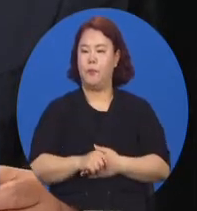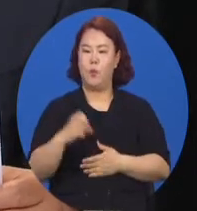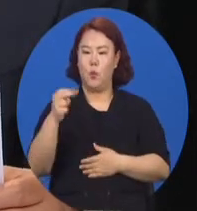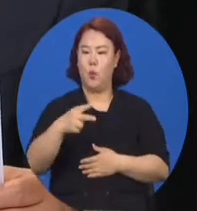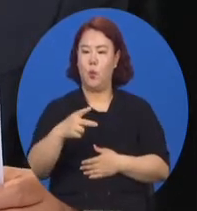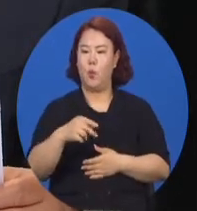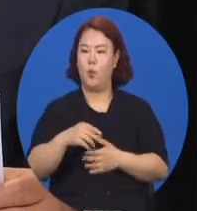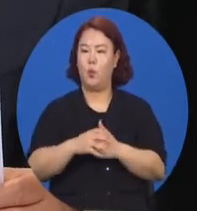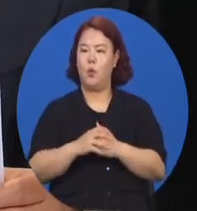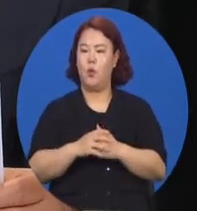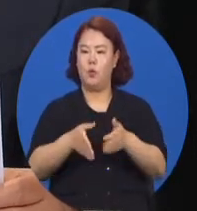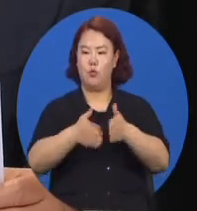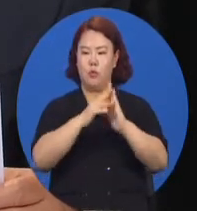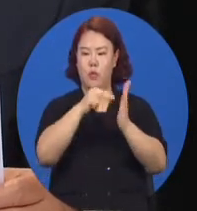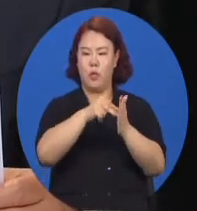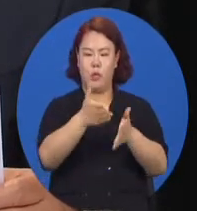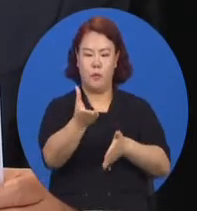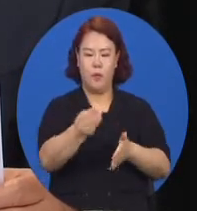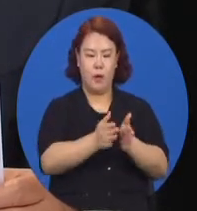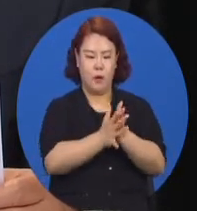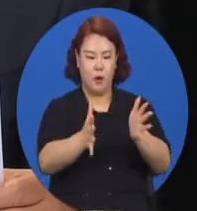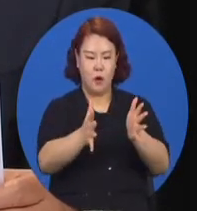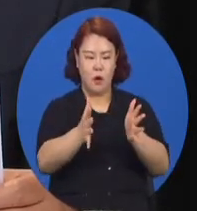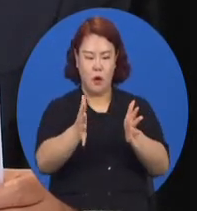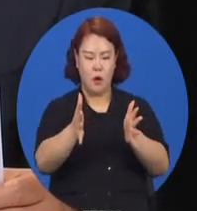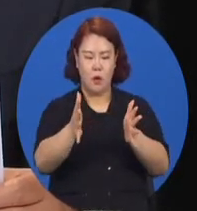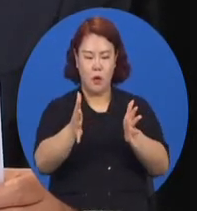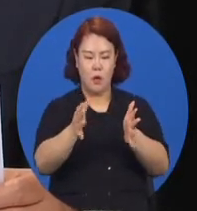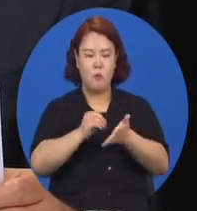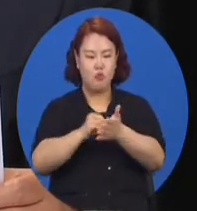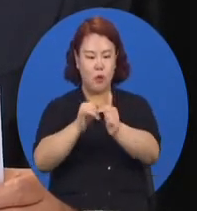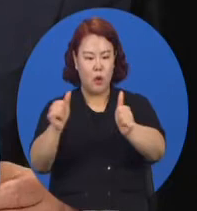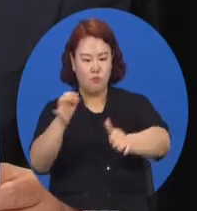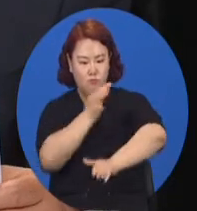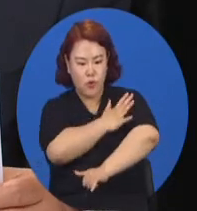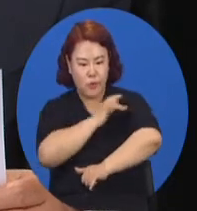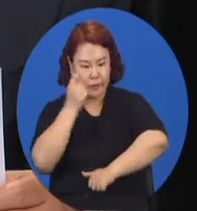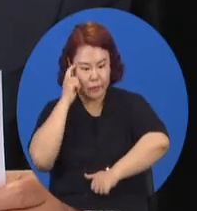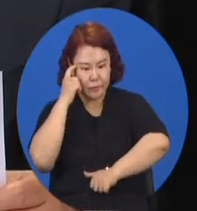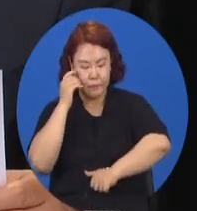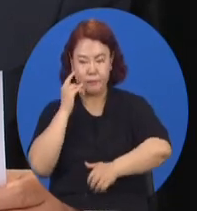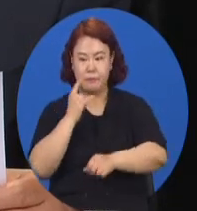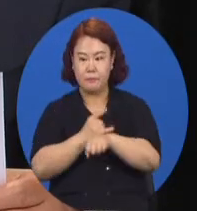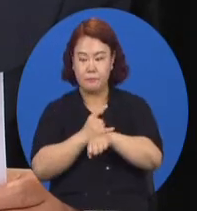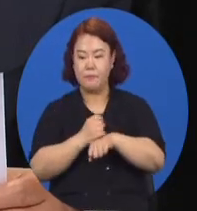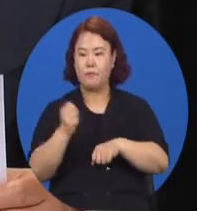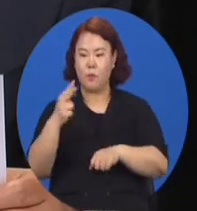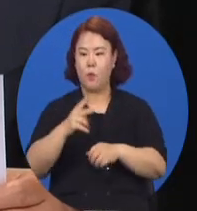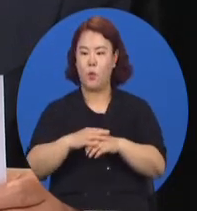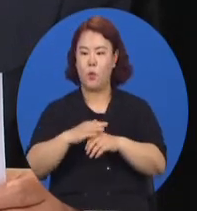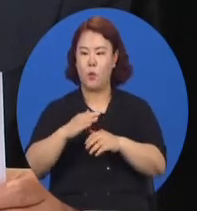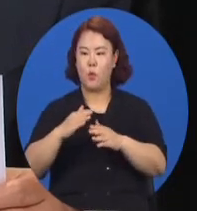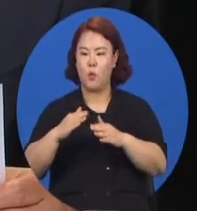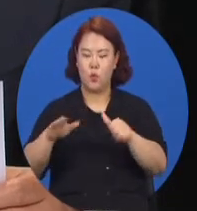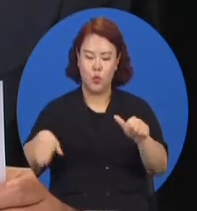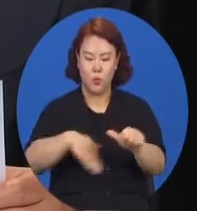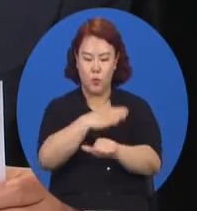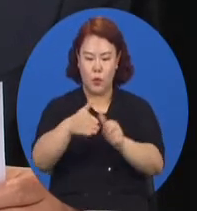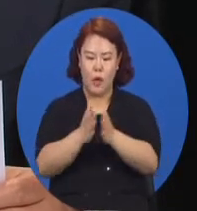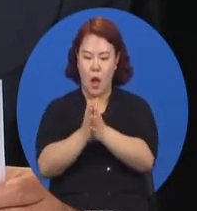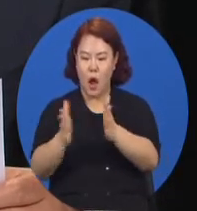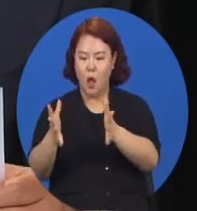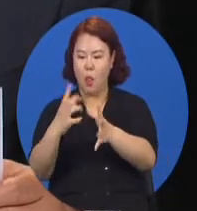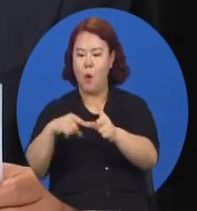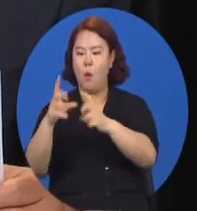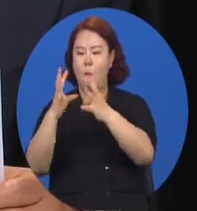후보께서는 군립임대 아파트 입주자들을 귀족이라고 생각하시는지 또한 주변 아파트에서는 더 많은 임대료를